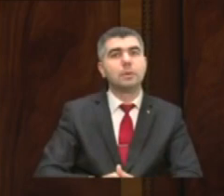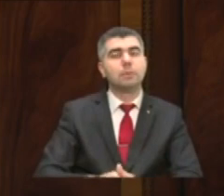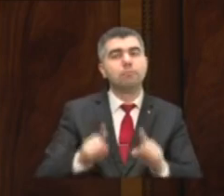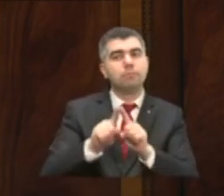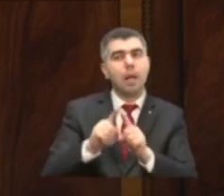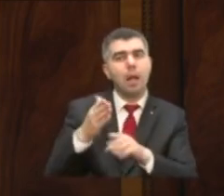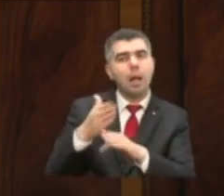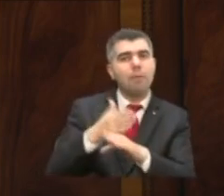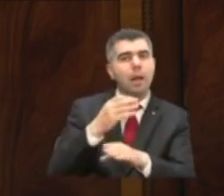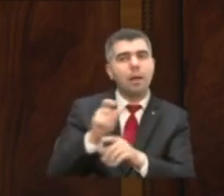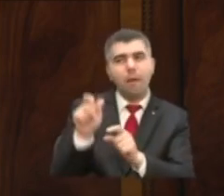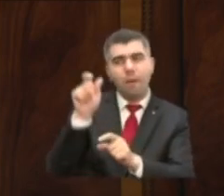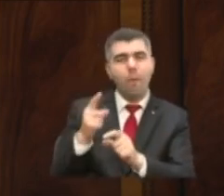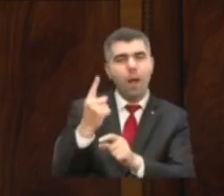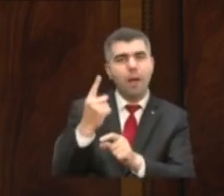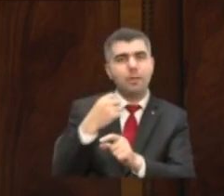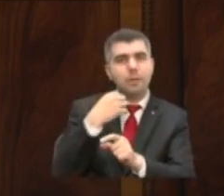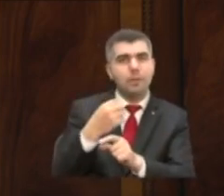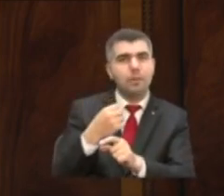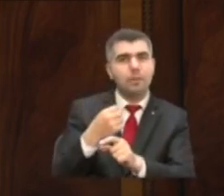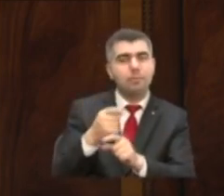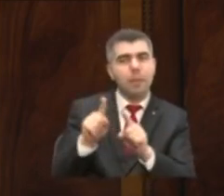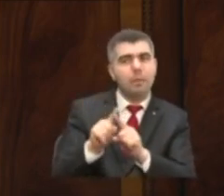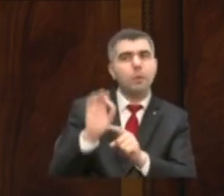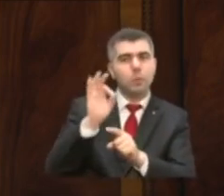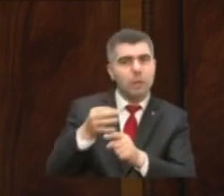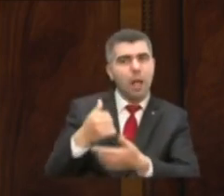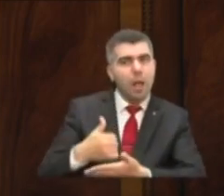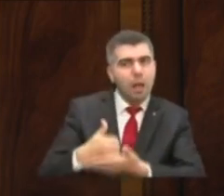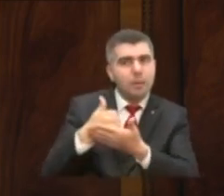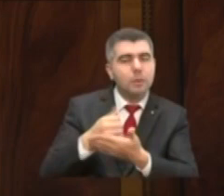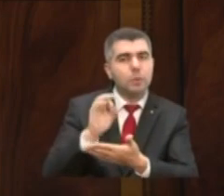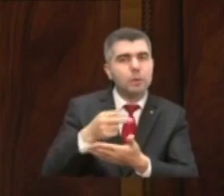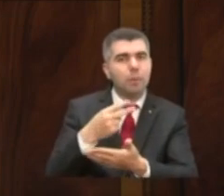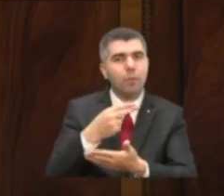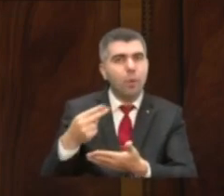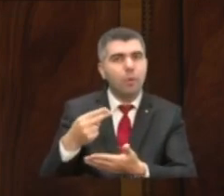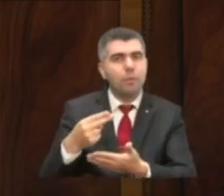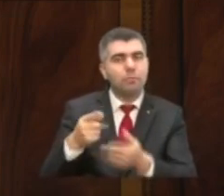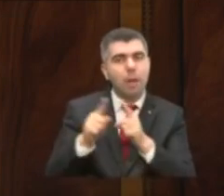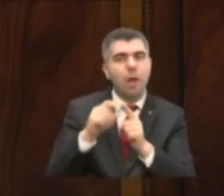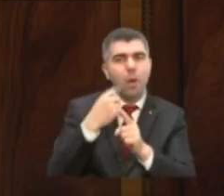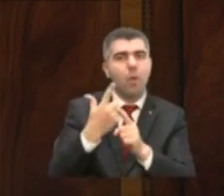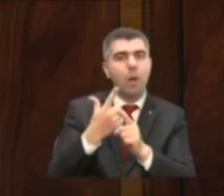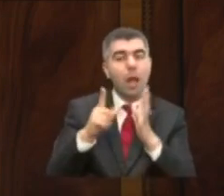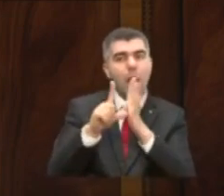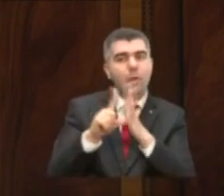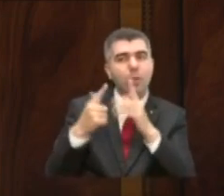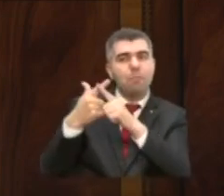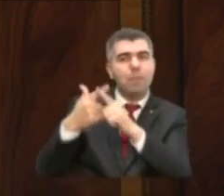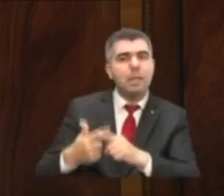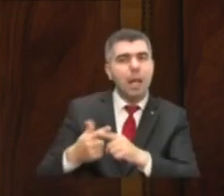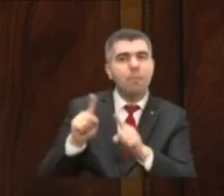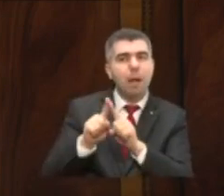الشديد قلت واش هذا الشيء كيتطبق ولا ما كيتطبقش، انتم كتعرفوا بان كاين قوانين التصفيه، والحمد لله هذه الحكومه